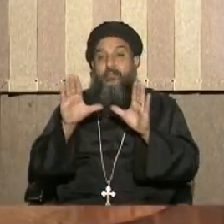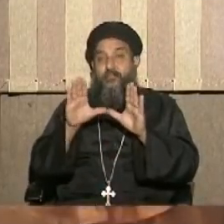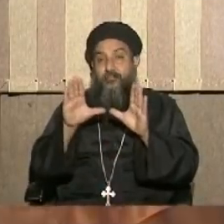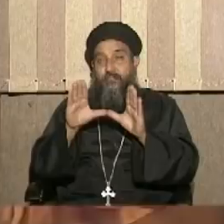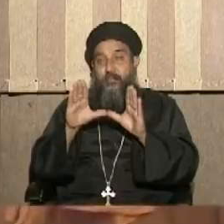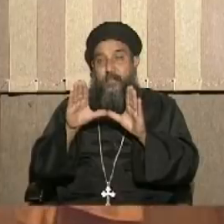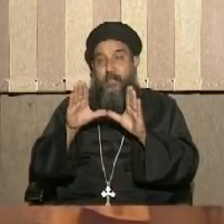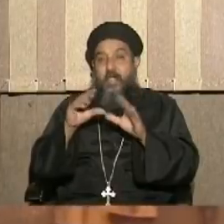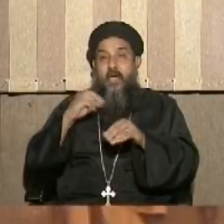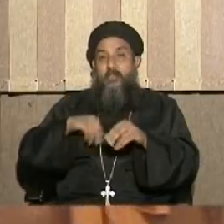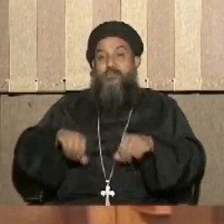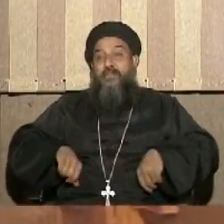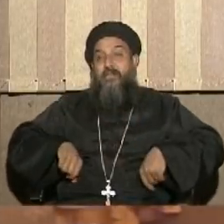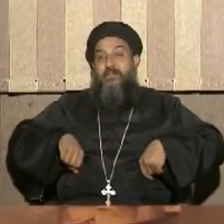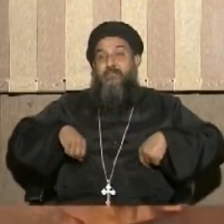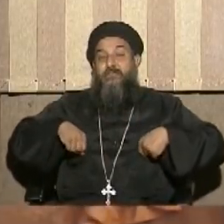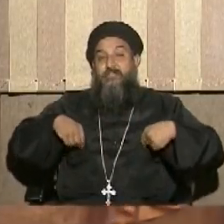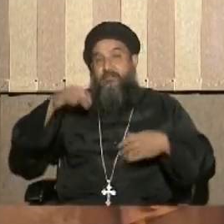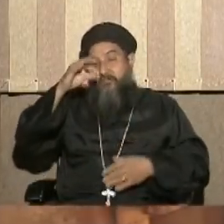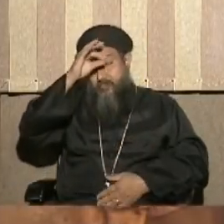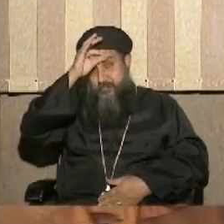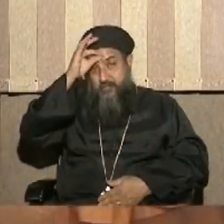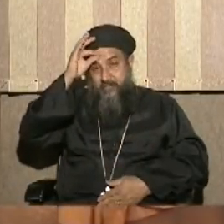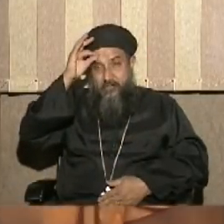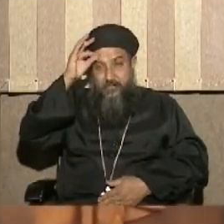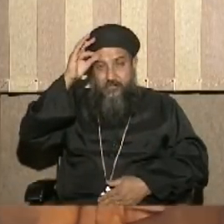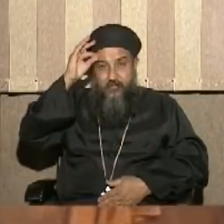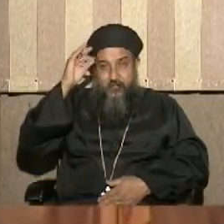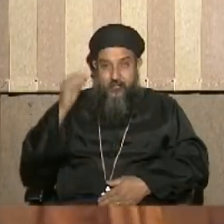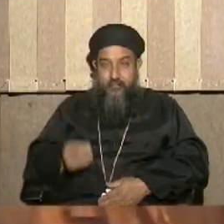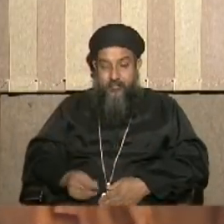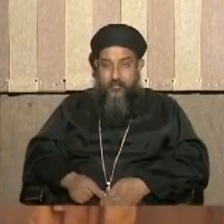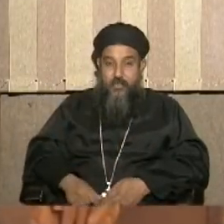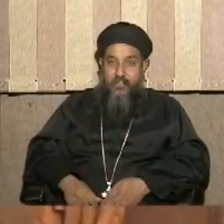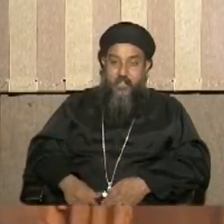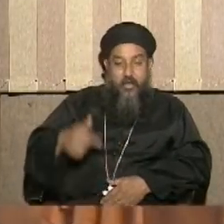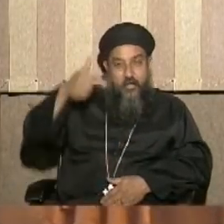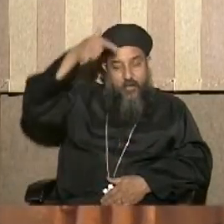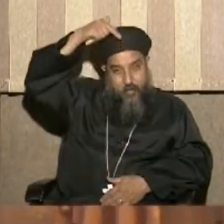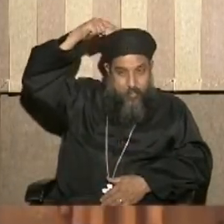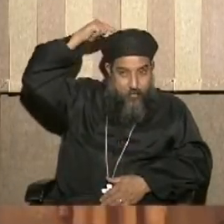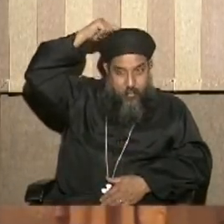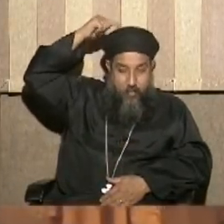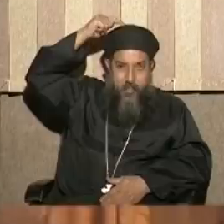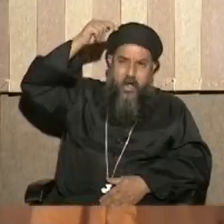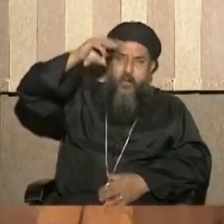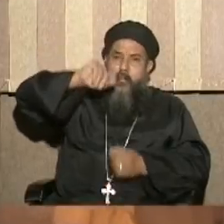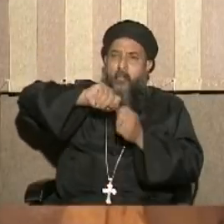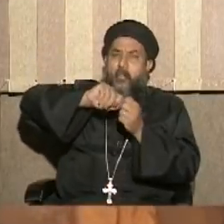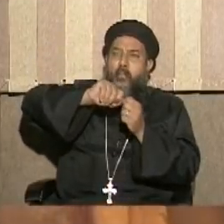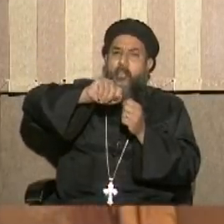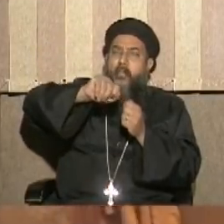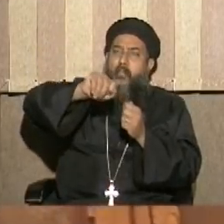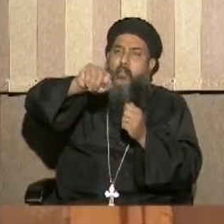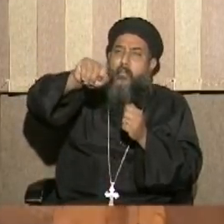يا ابني؟ عاوز اعيش زي الرهبان. انت جاي منين؟ انا جاي من القسطنطينيه. القسطنطينيه؟ ده انت